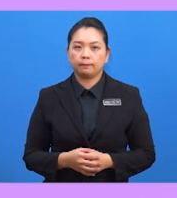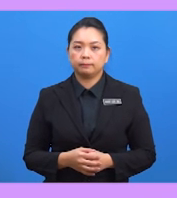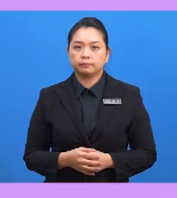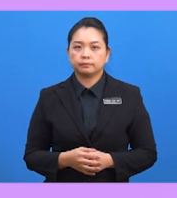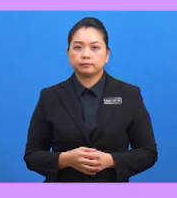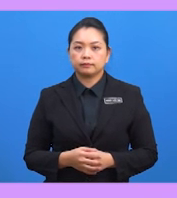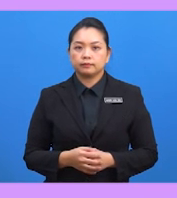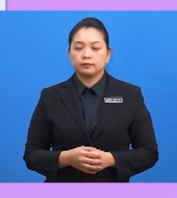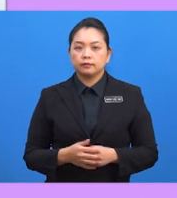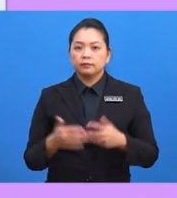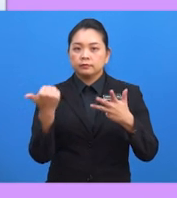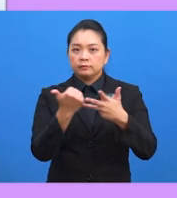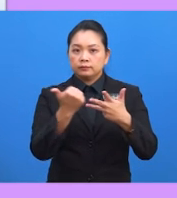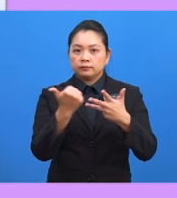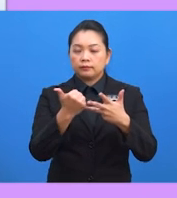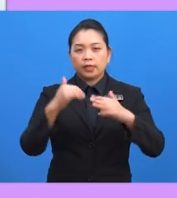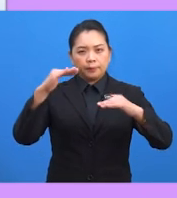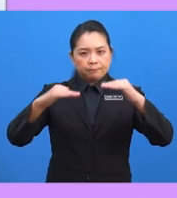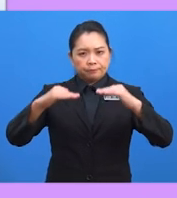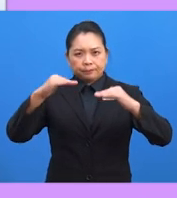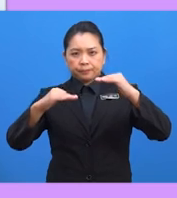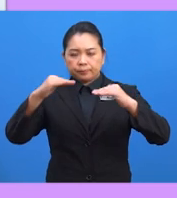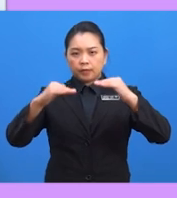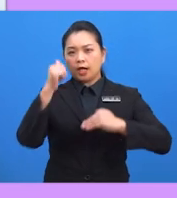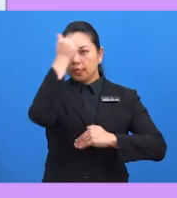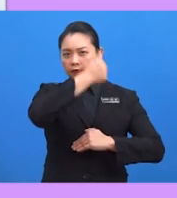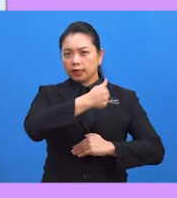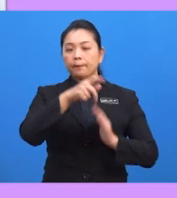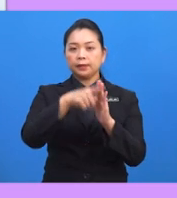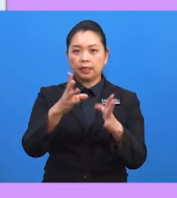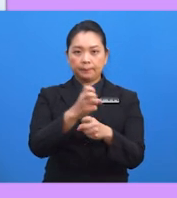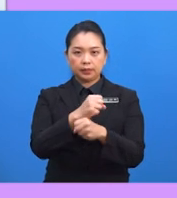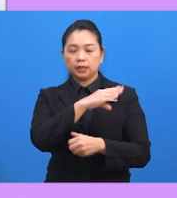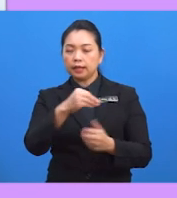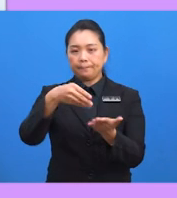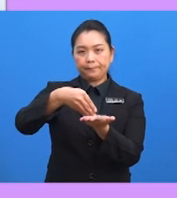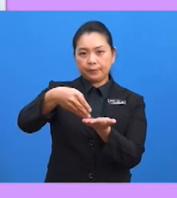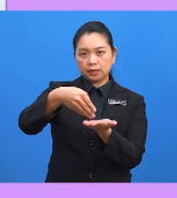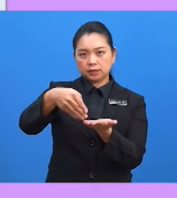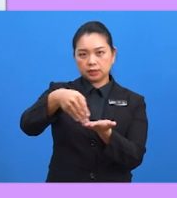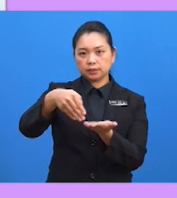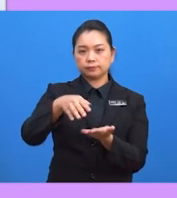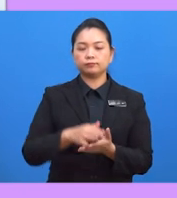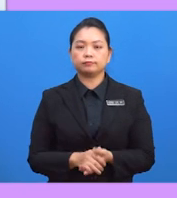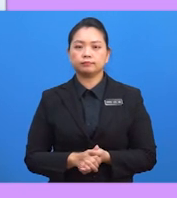Dan keempat, imbangkan anggaran pendapatan dan perbelanjaan. Pastikan bahawa perbelanjaan yang